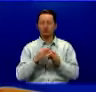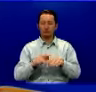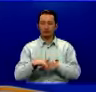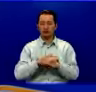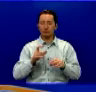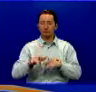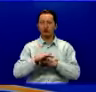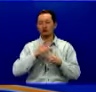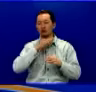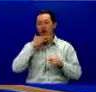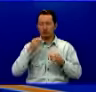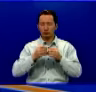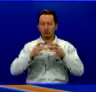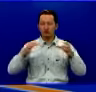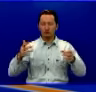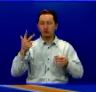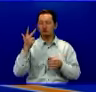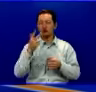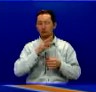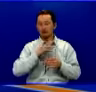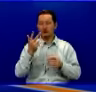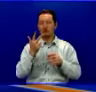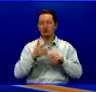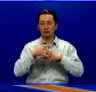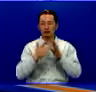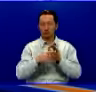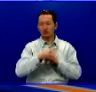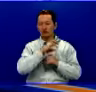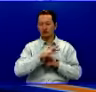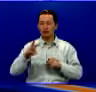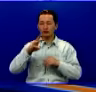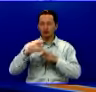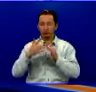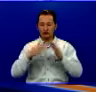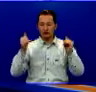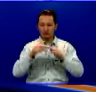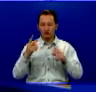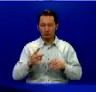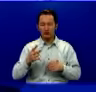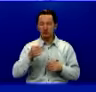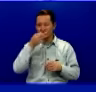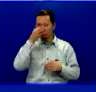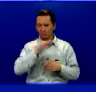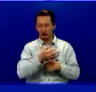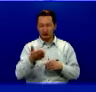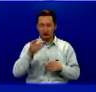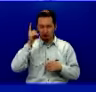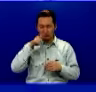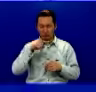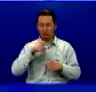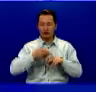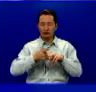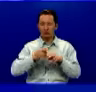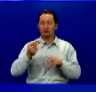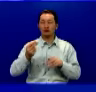санын көбейтіп, үшінші миллионный қала Шымкент болу керек. Жинаған тәжірибеңді пайдаланып,